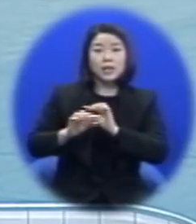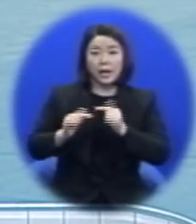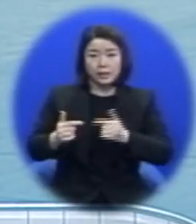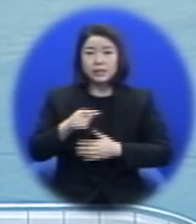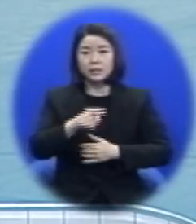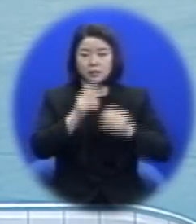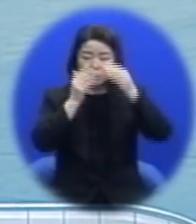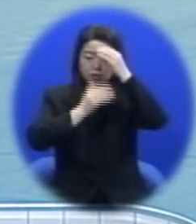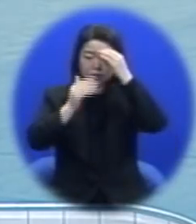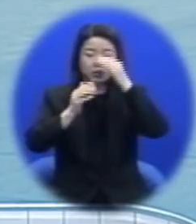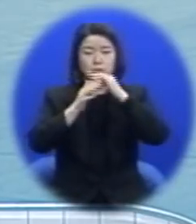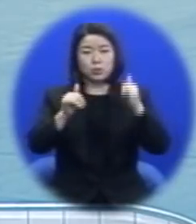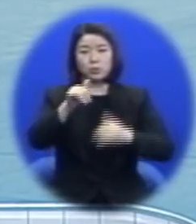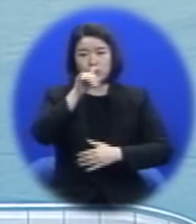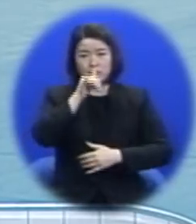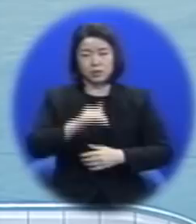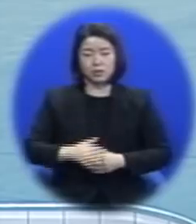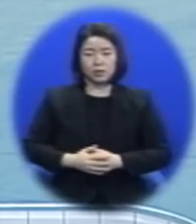거예요.